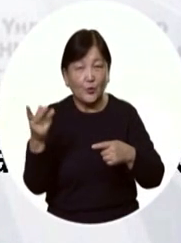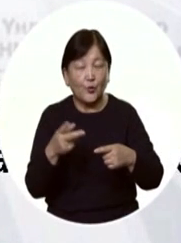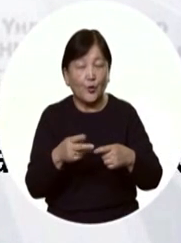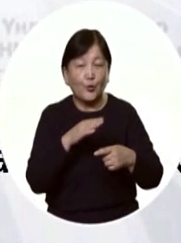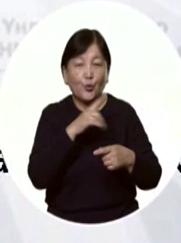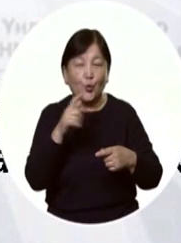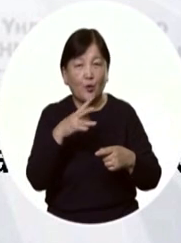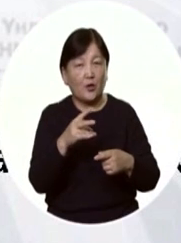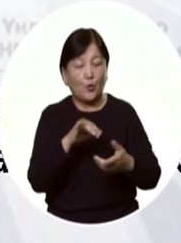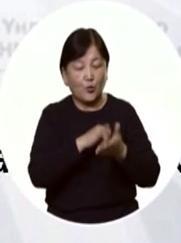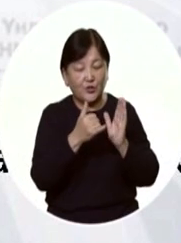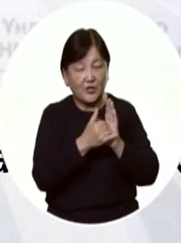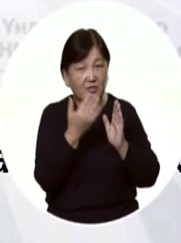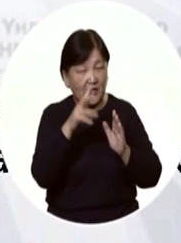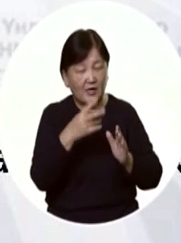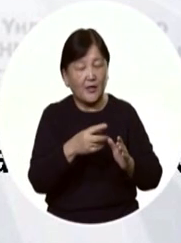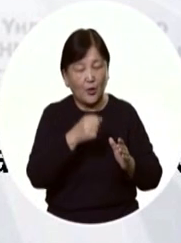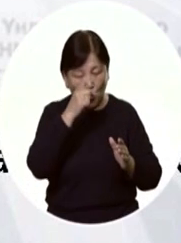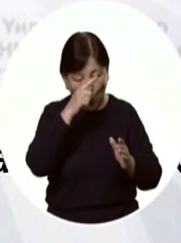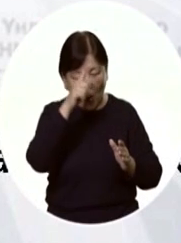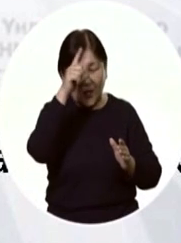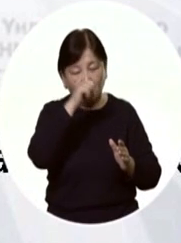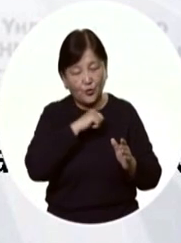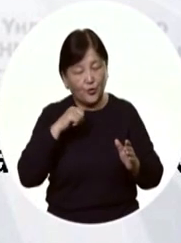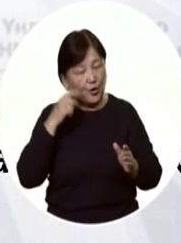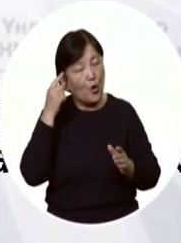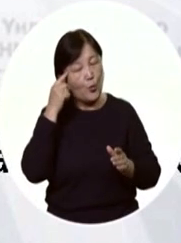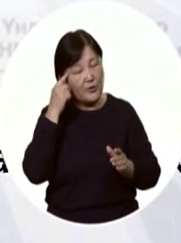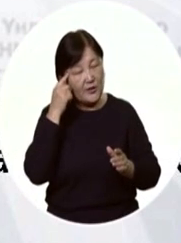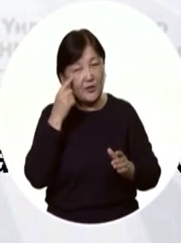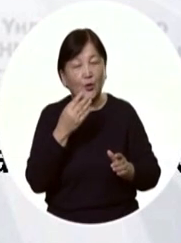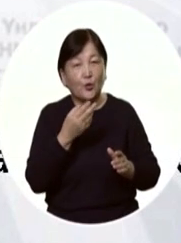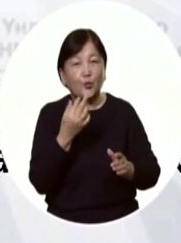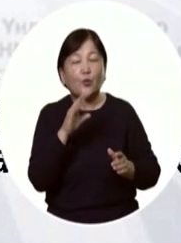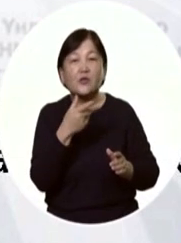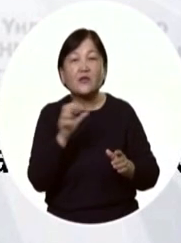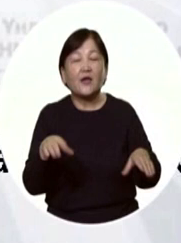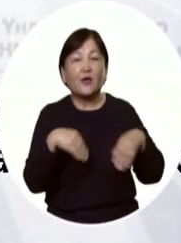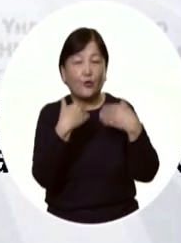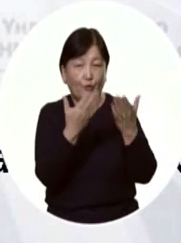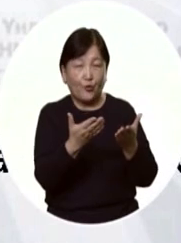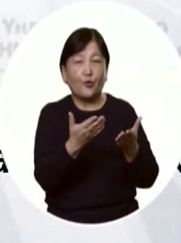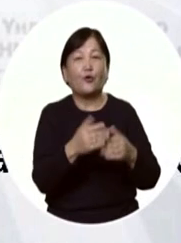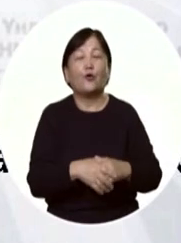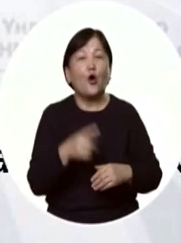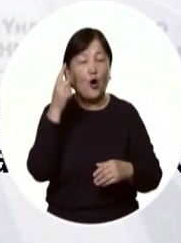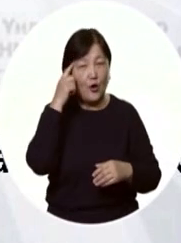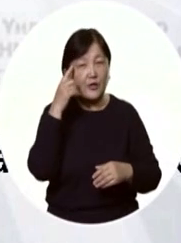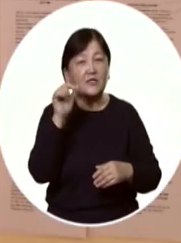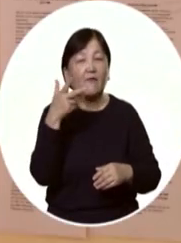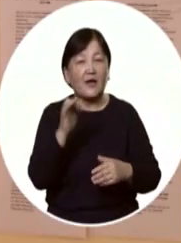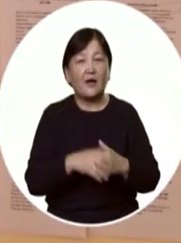учиршилтгаан, залгамж холбоо ухаарч өөрийн үнэлт дүнэлт өгч итгэл үнэмшлээрээ энэ хичээлийг бас ойлгож авах